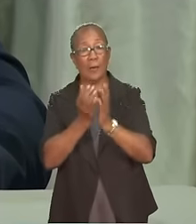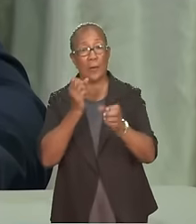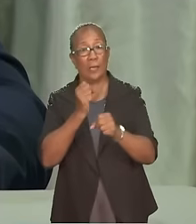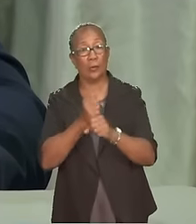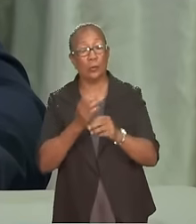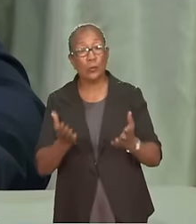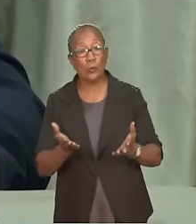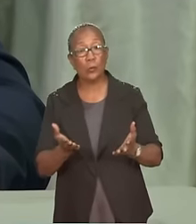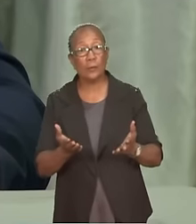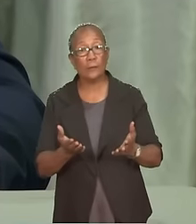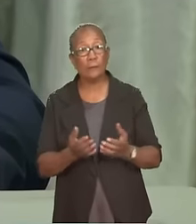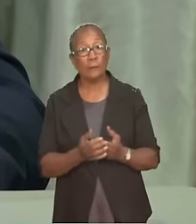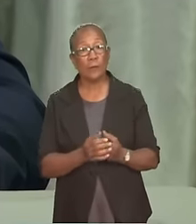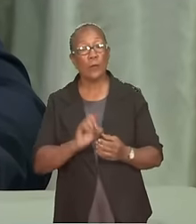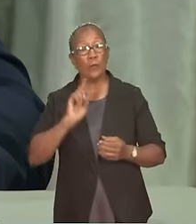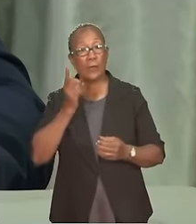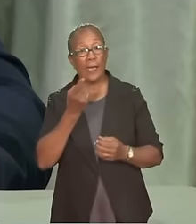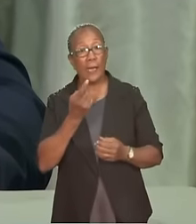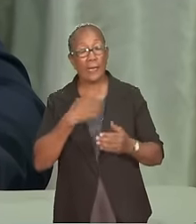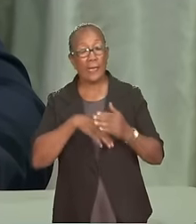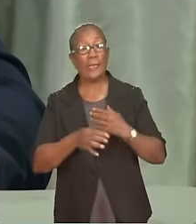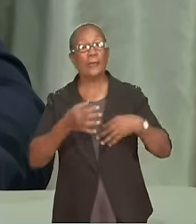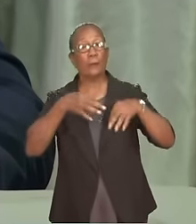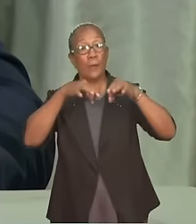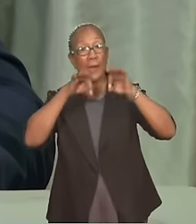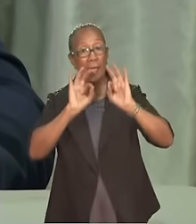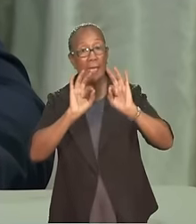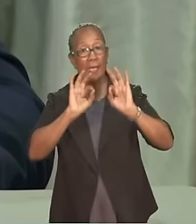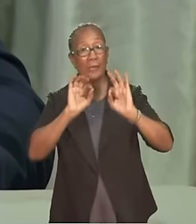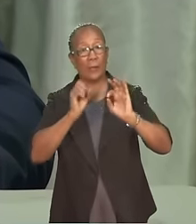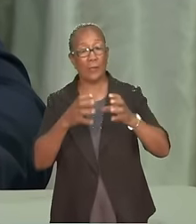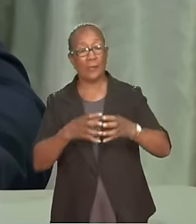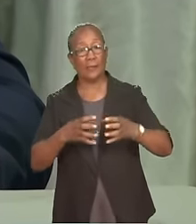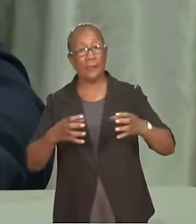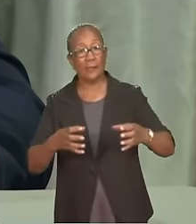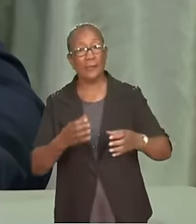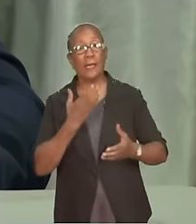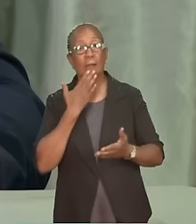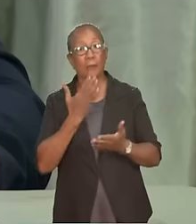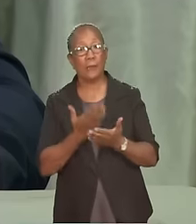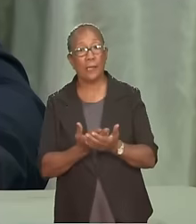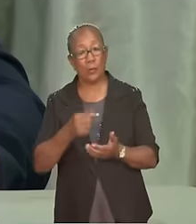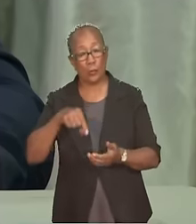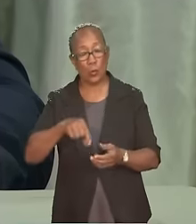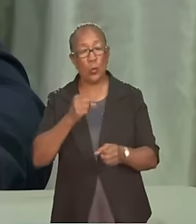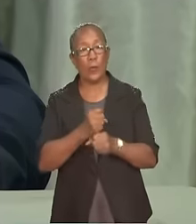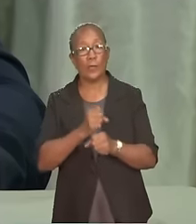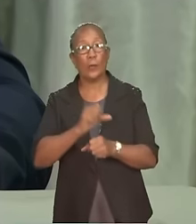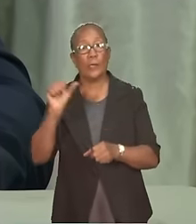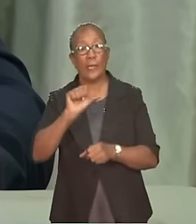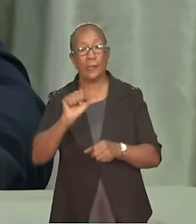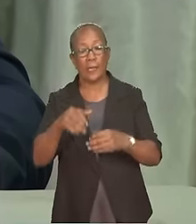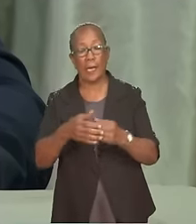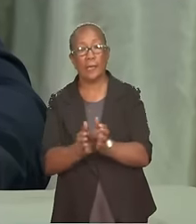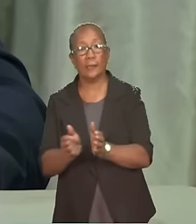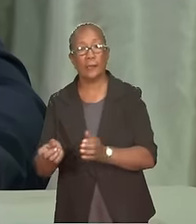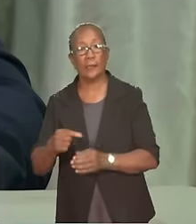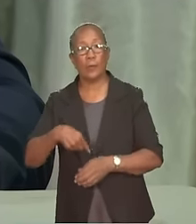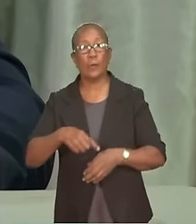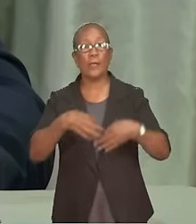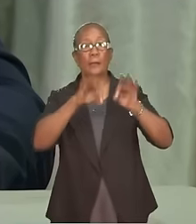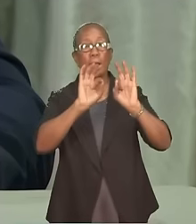ontstaan in dit beleid, omdat het team in feite bedankt had. Nu werken we naar een ander team om dit